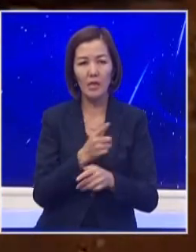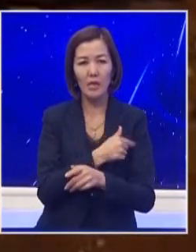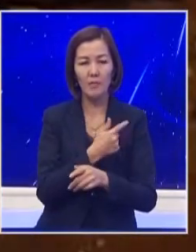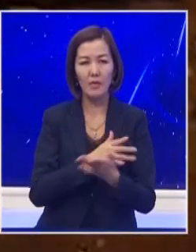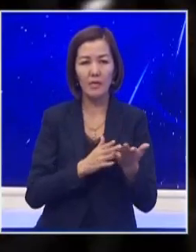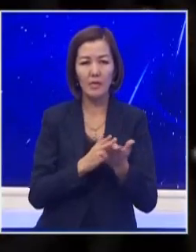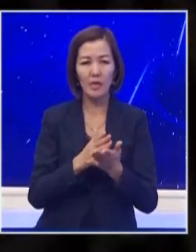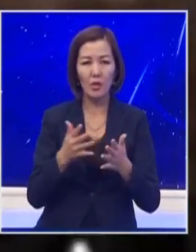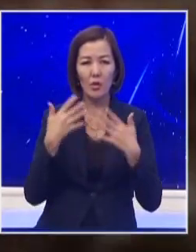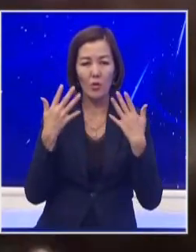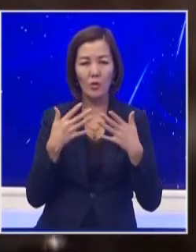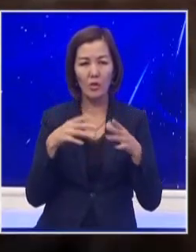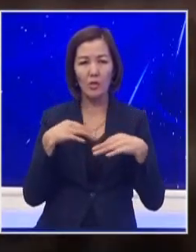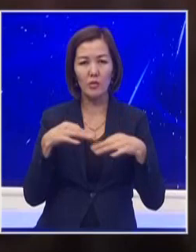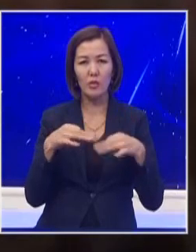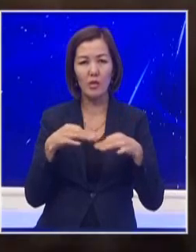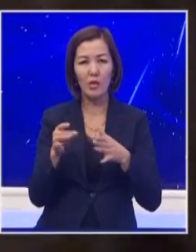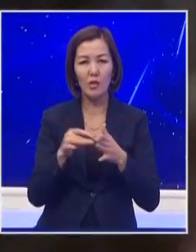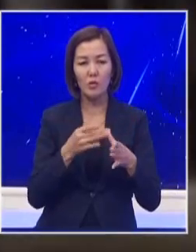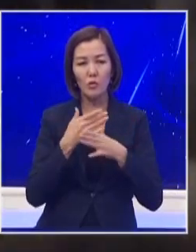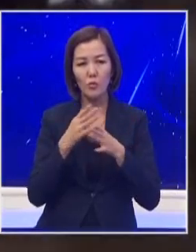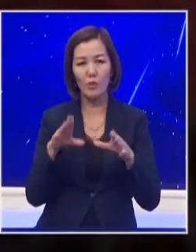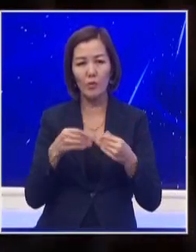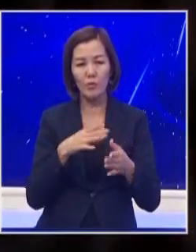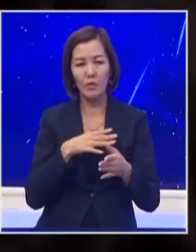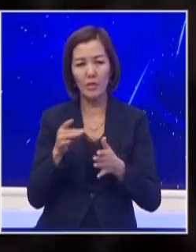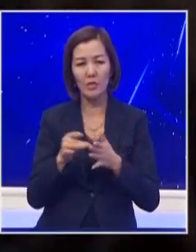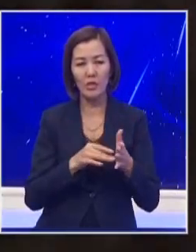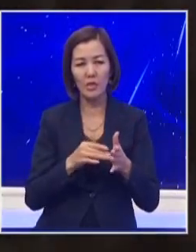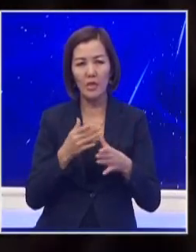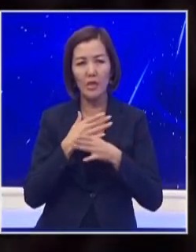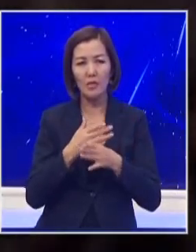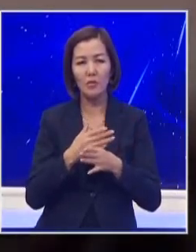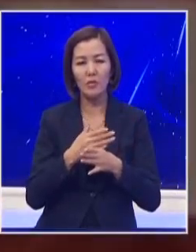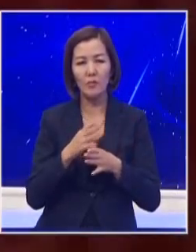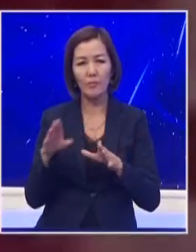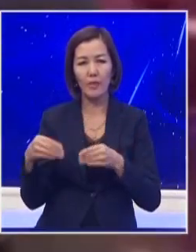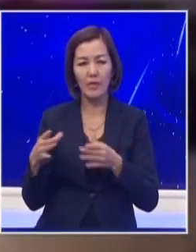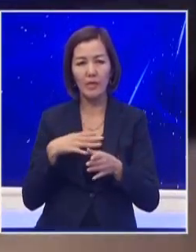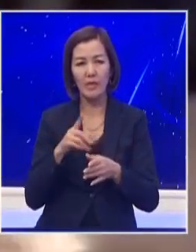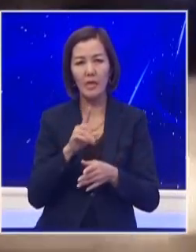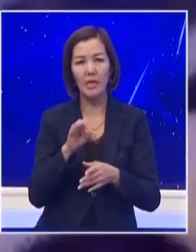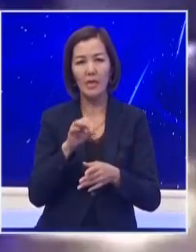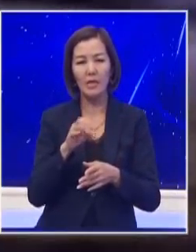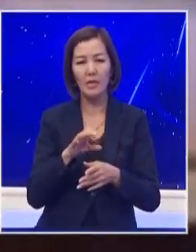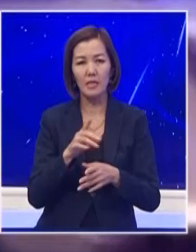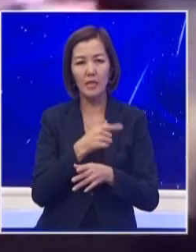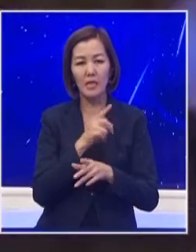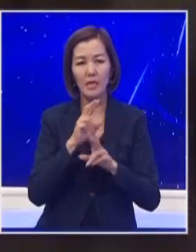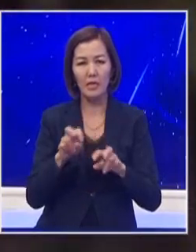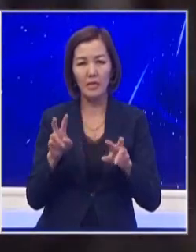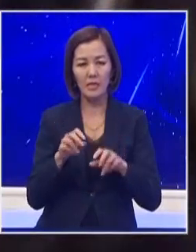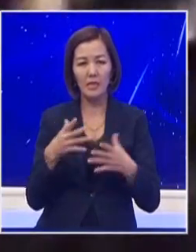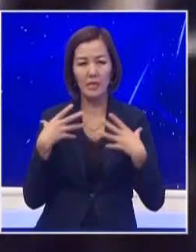қызметкерлері жеңіл көлік жүргізушісіне шұғыл көмек көрсетті. Оны жедел жәрдем қызметіне тапсырды. Ал Владимир Зеленскийді дәрігерлер